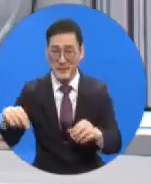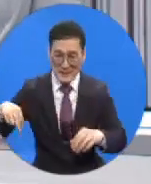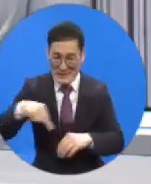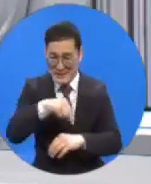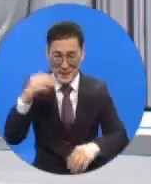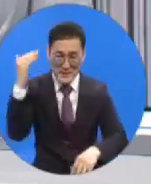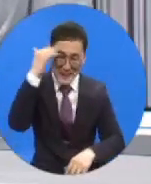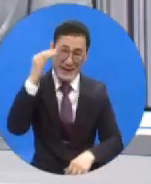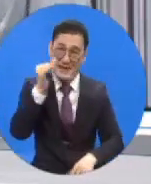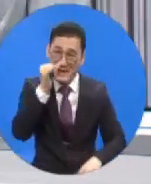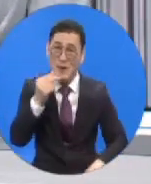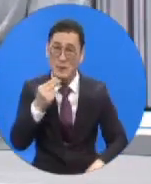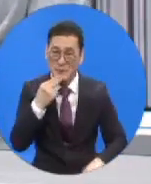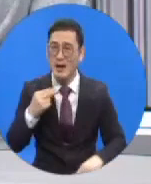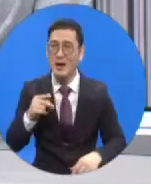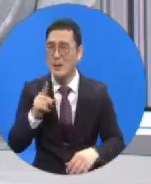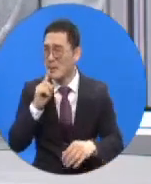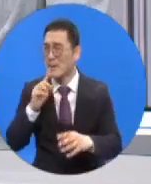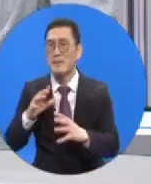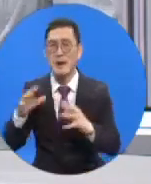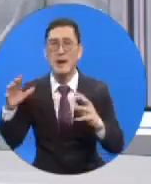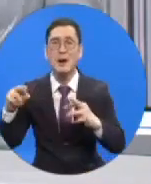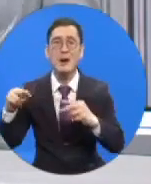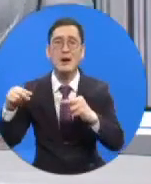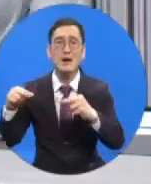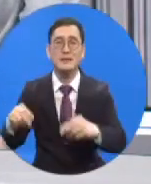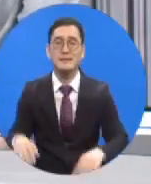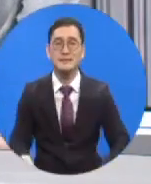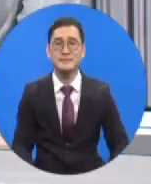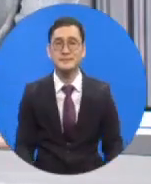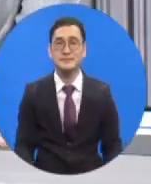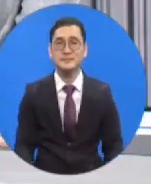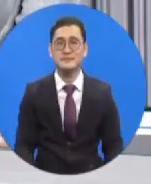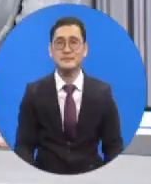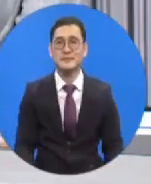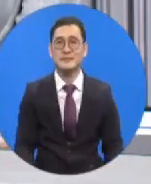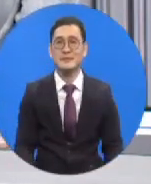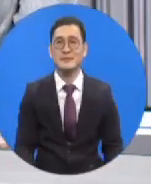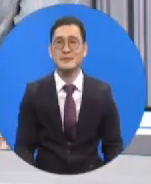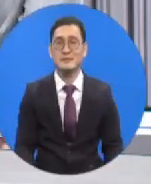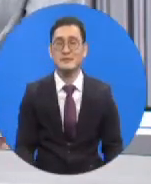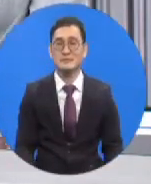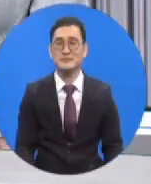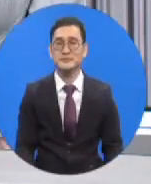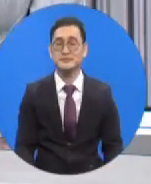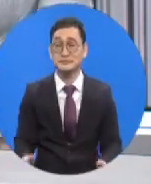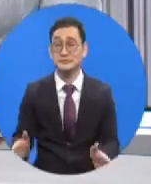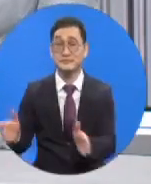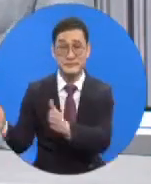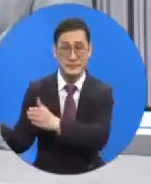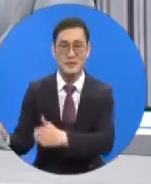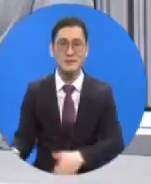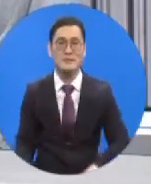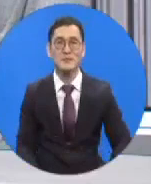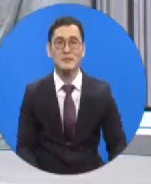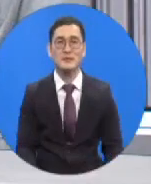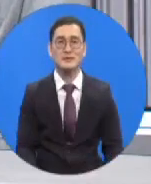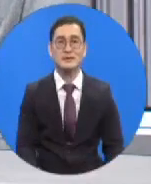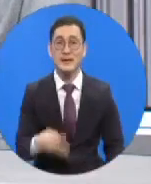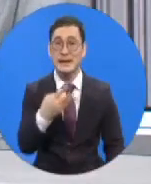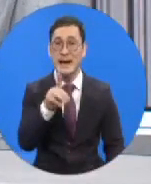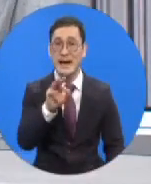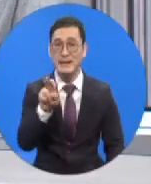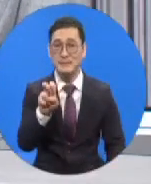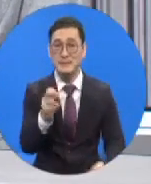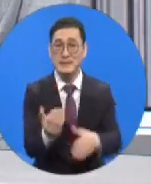반응들이 엇갈리고 있는 상황이긴 합니다. 자, 근데 본류 수사 관련 이야기를 좀 해볼까요? 지금 라임 사태 핵심 인물 김봉현